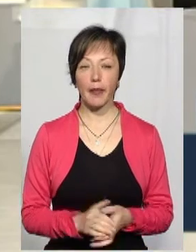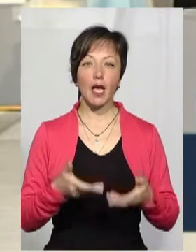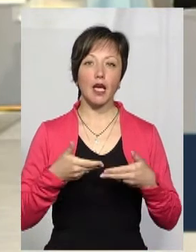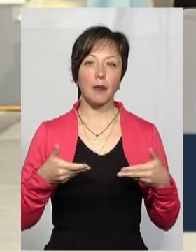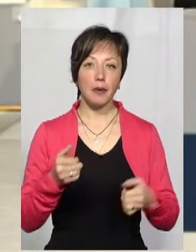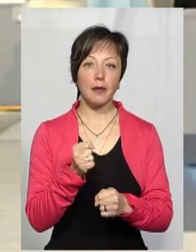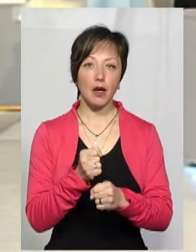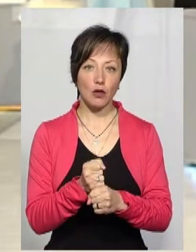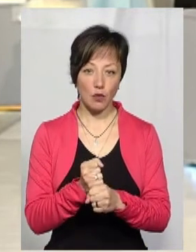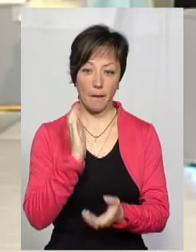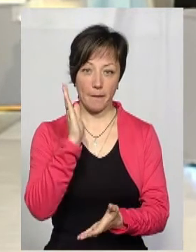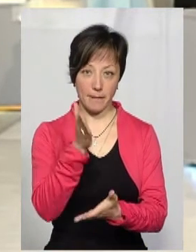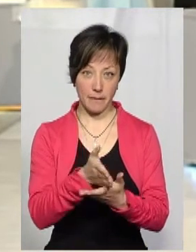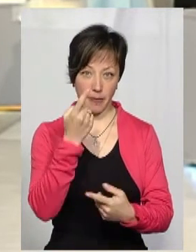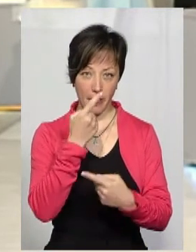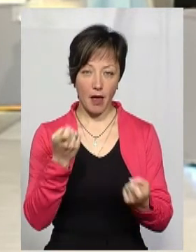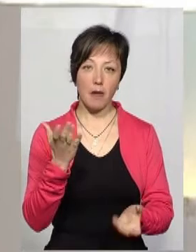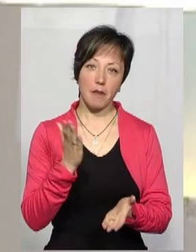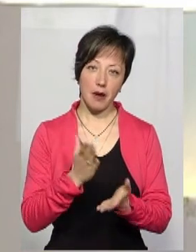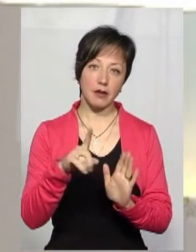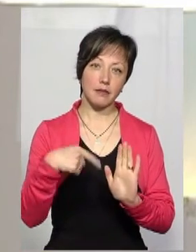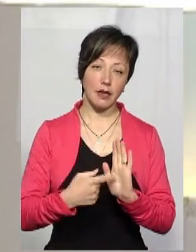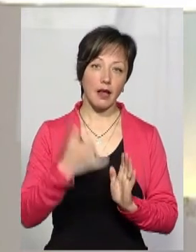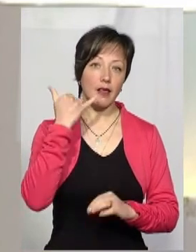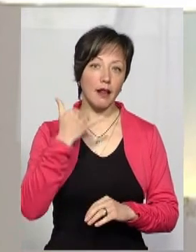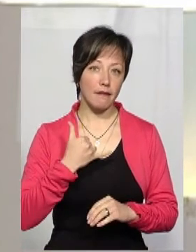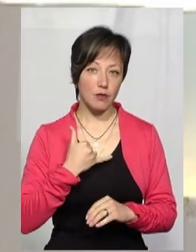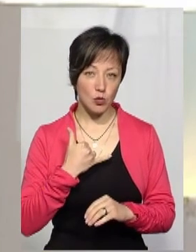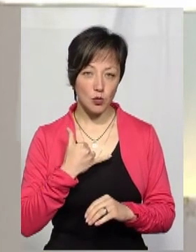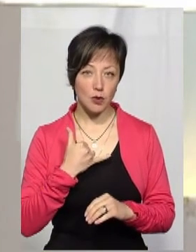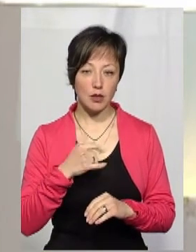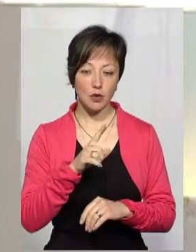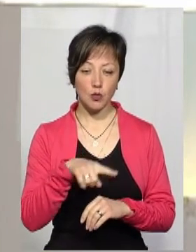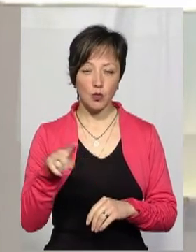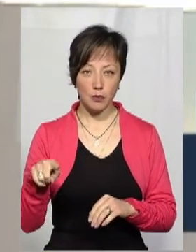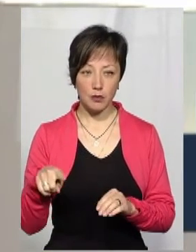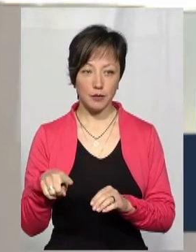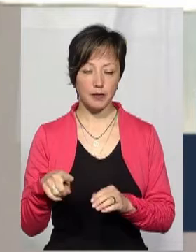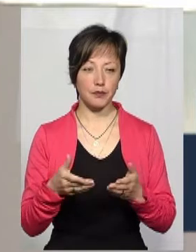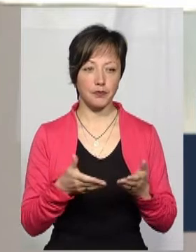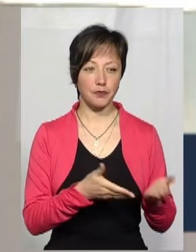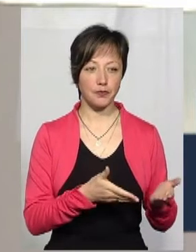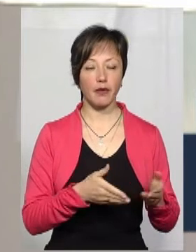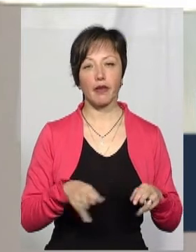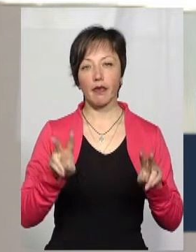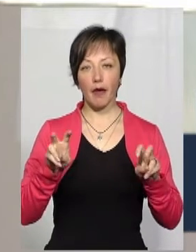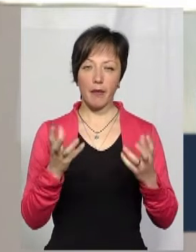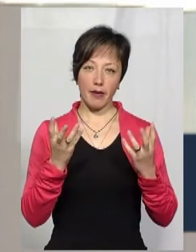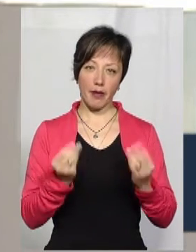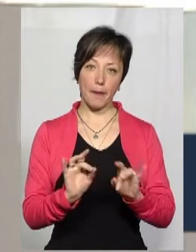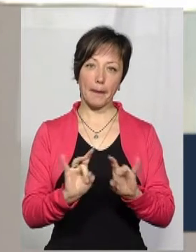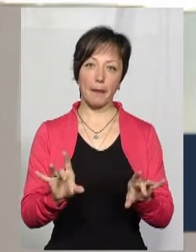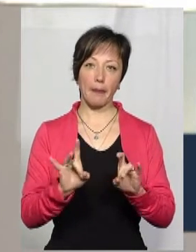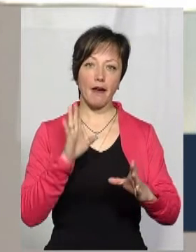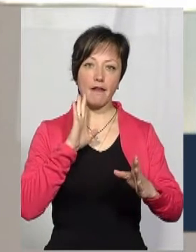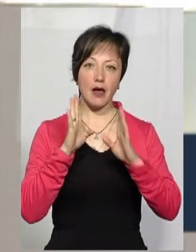Ми працюємо наживо. Якщо маєте запитання, телефонуйте на студійний номер телефону. Тема дня також транслюється